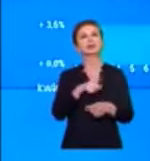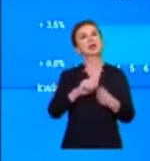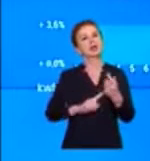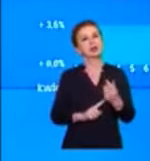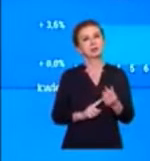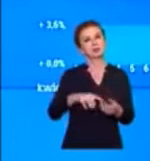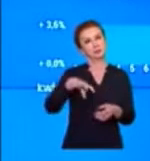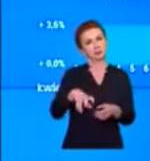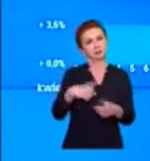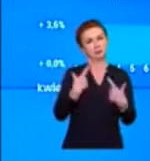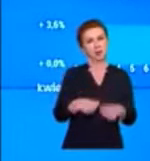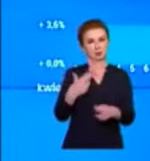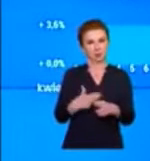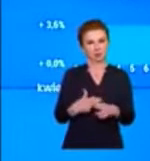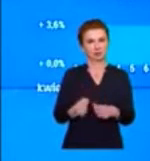osób chorych